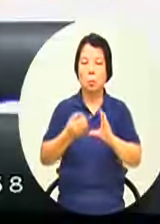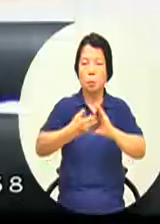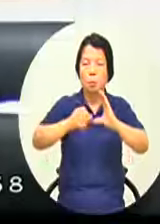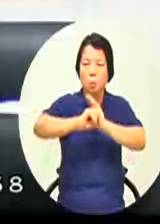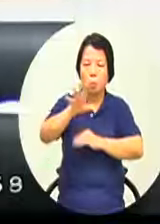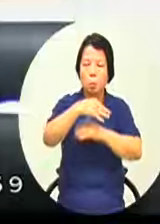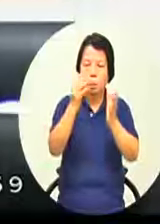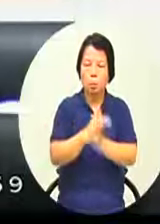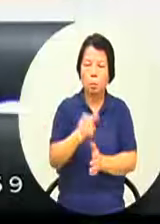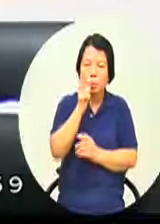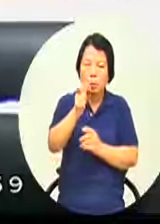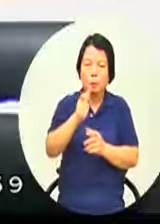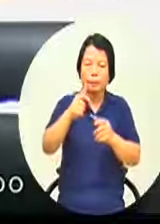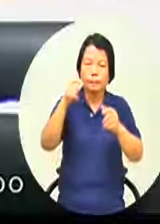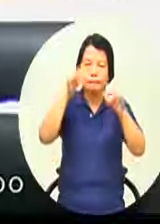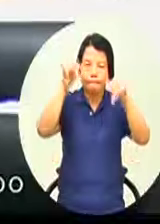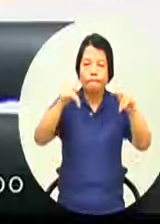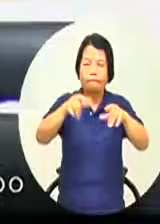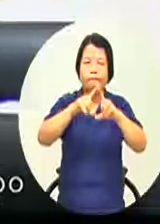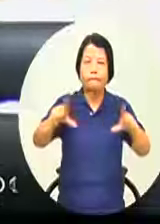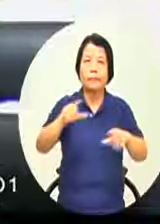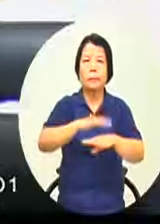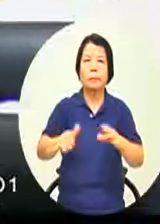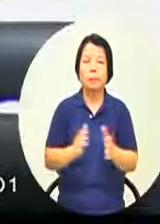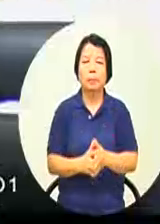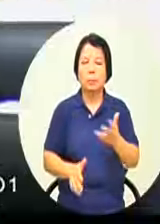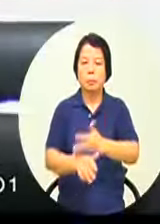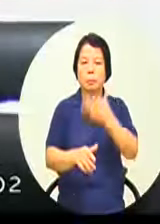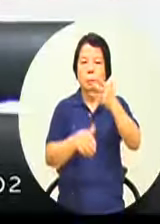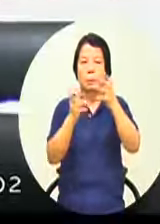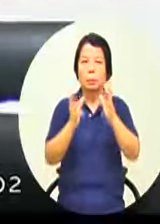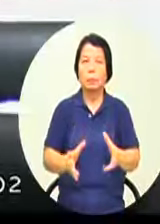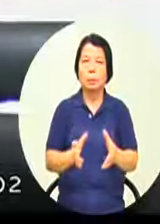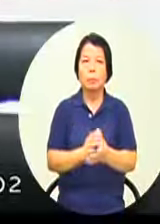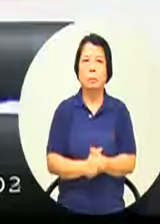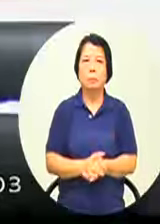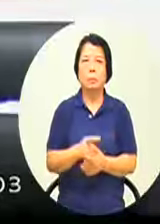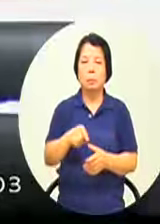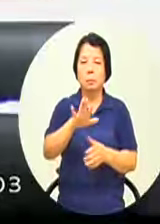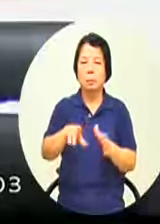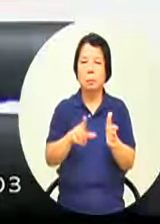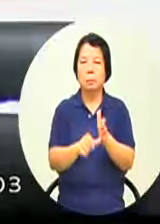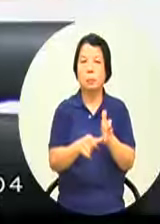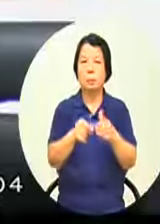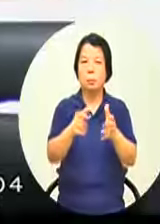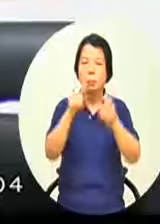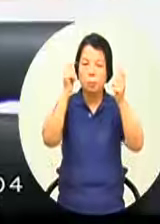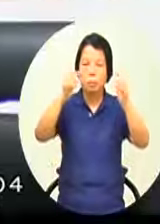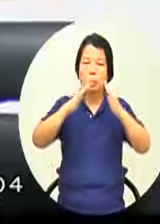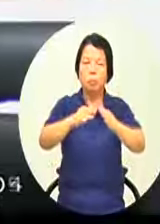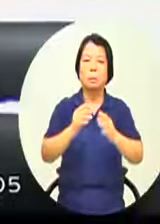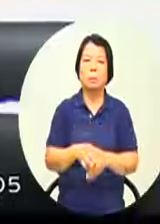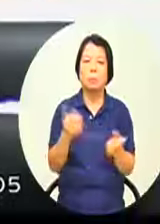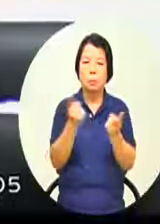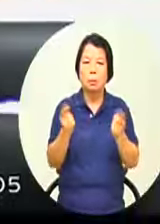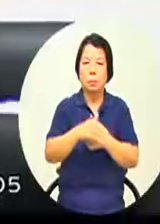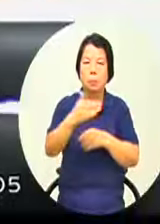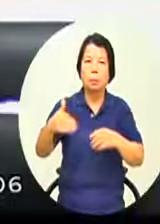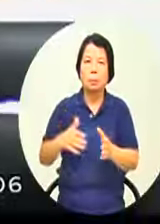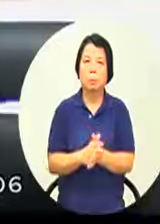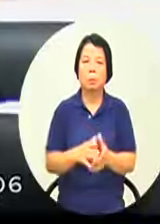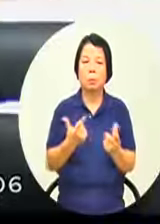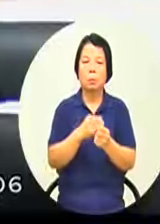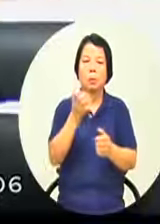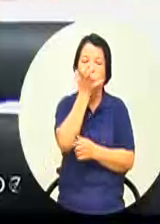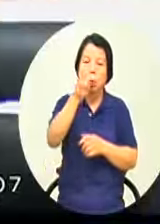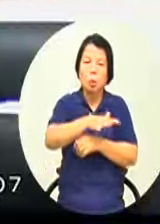下强大雨，但是在那之后，你们到八点才成立应变中心。那个时候，高雄市连我们鼓山三民区、盐城